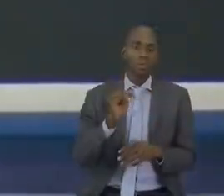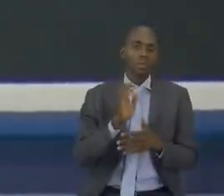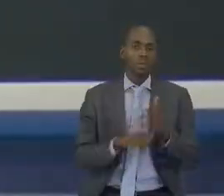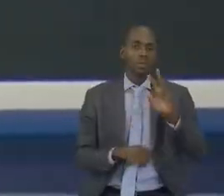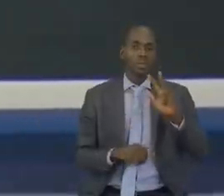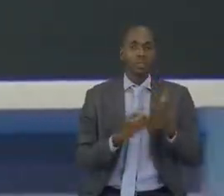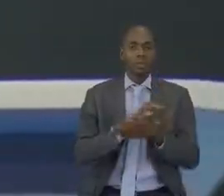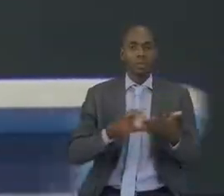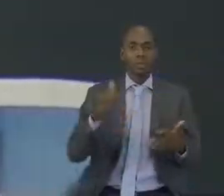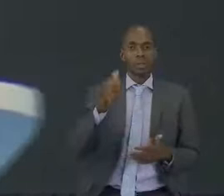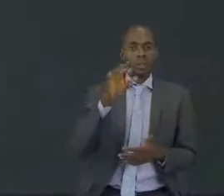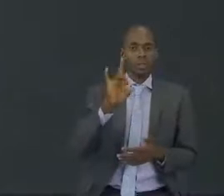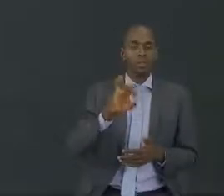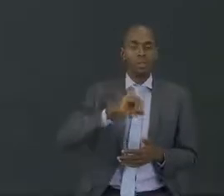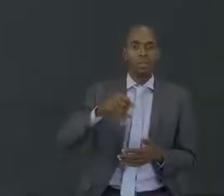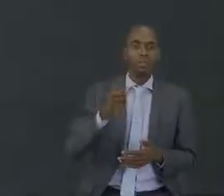verset 18. Jean